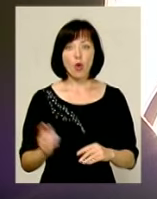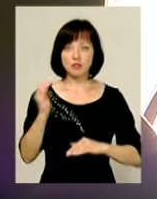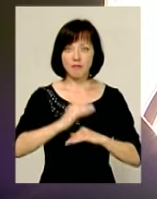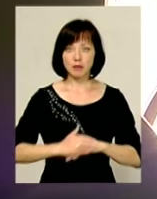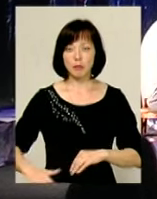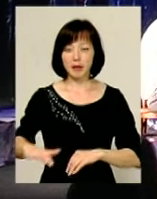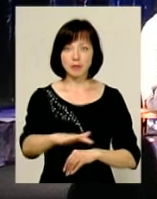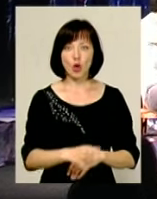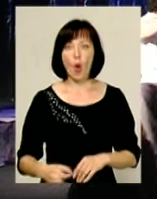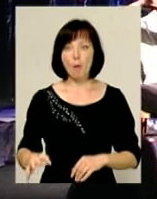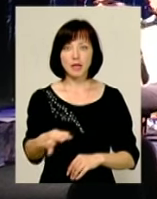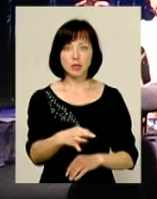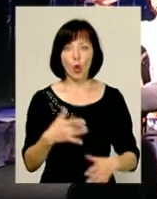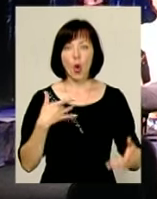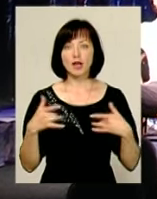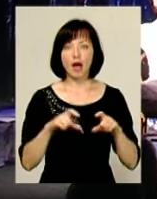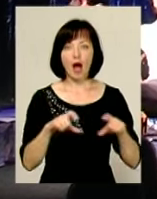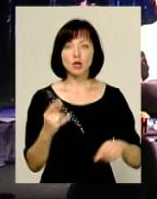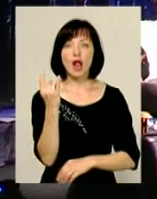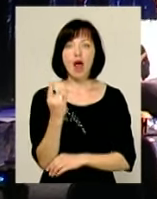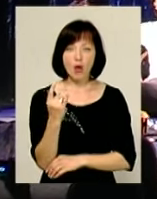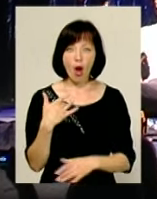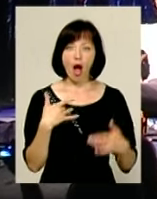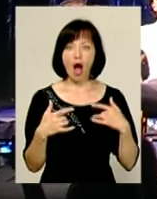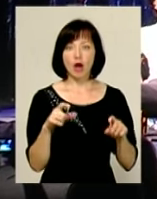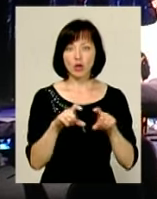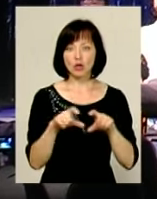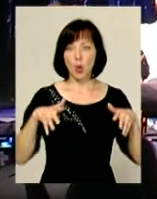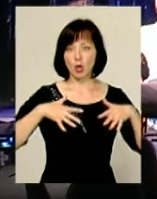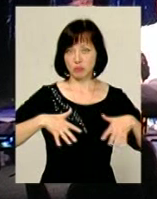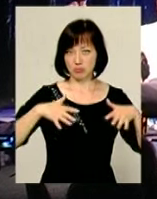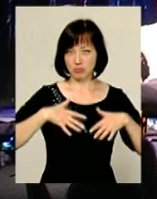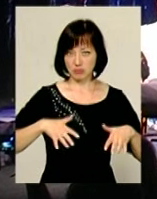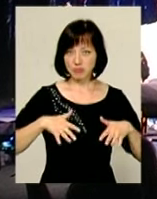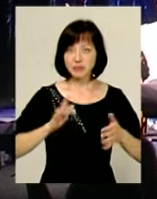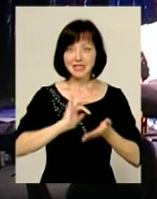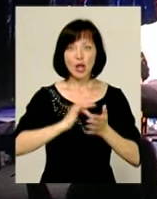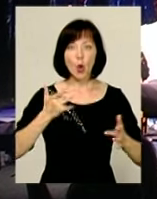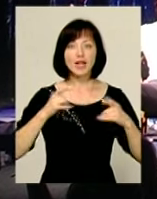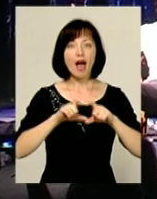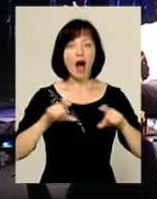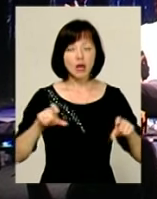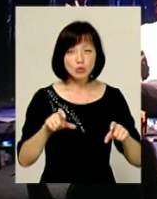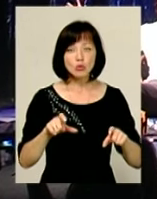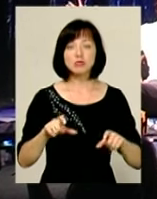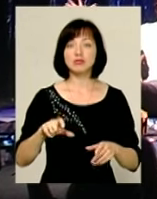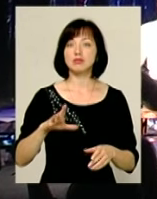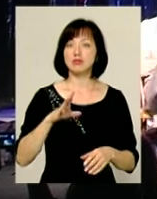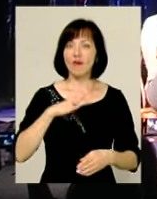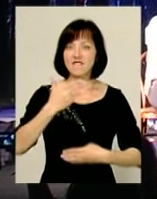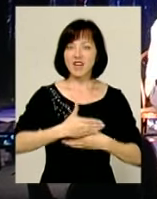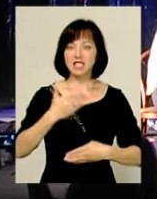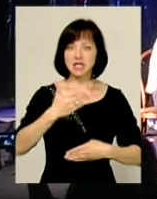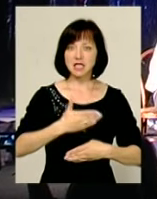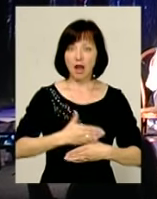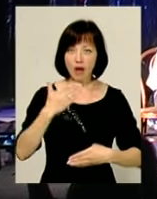приміщенні обласного академічного театру ляльок актор Білійського скляного театру Отар Чикобава грав виставу за